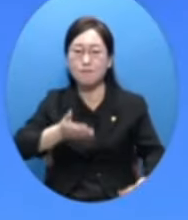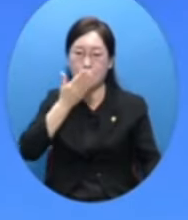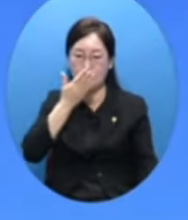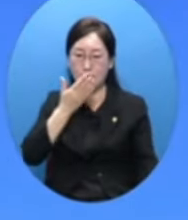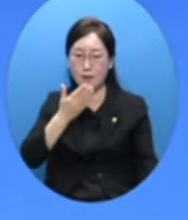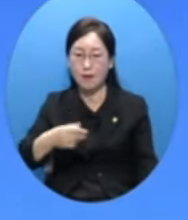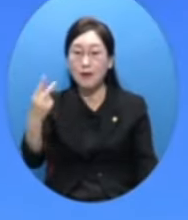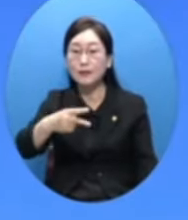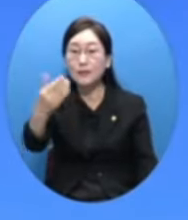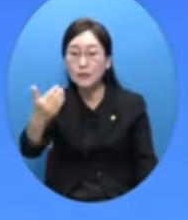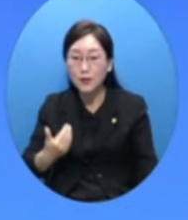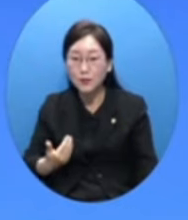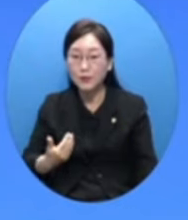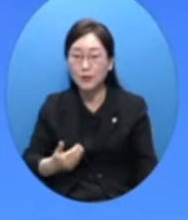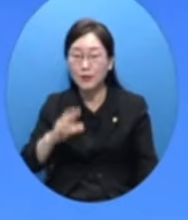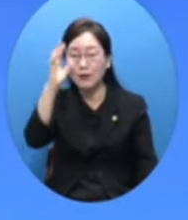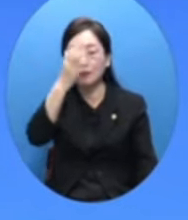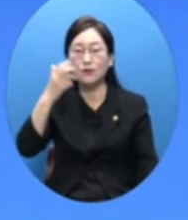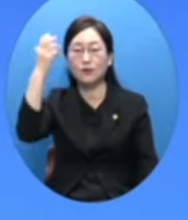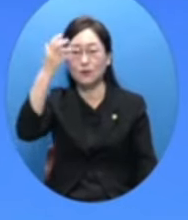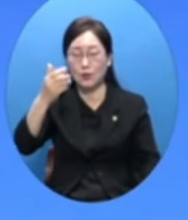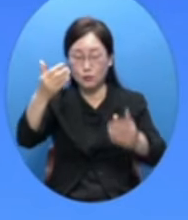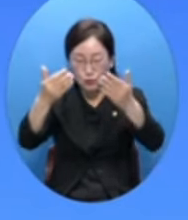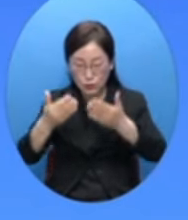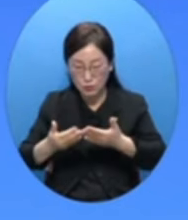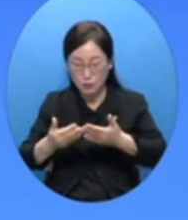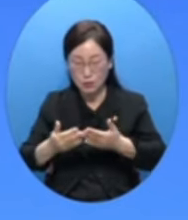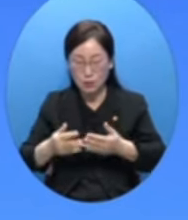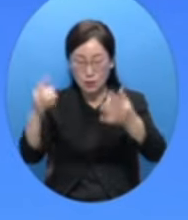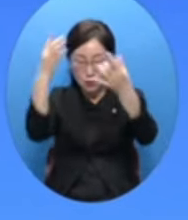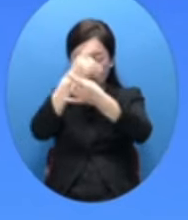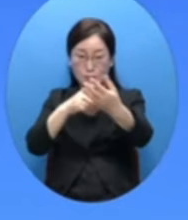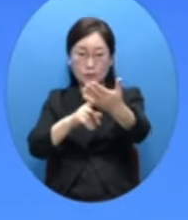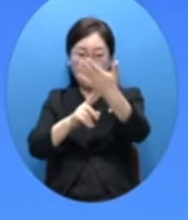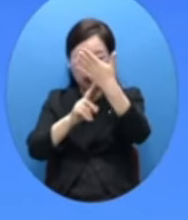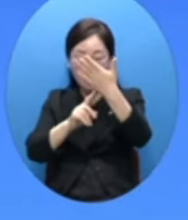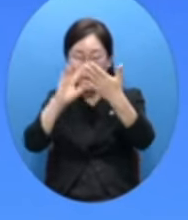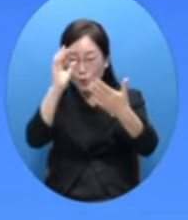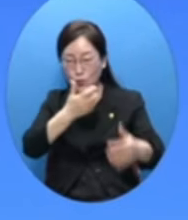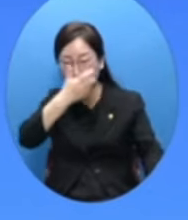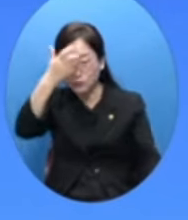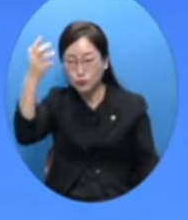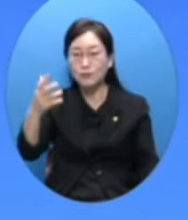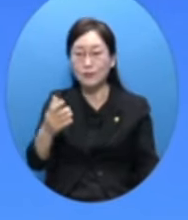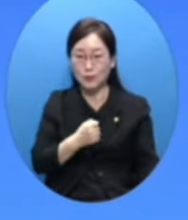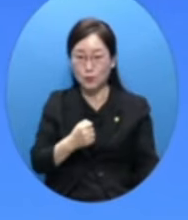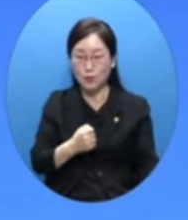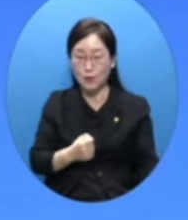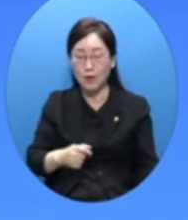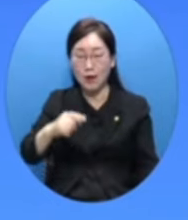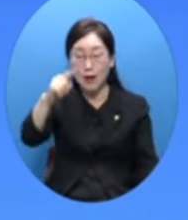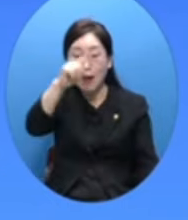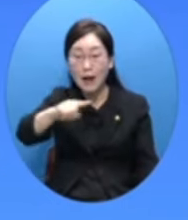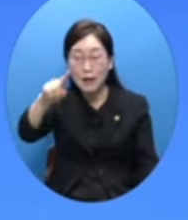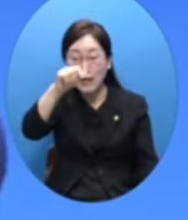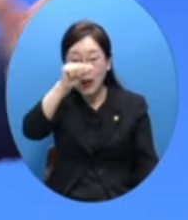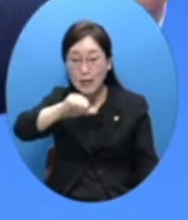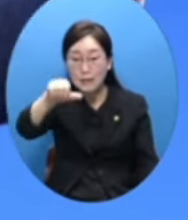2000년 전에 성인께서 주시는 환상을 보고 거룩한 꿈을 가지고 아시아로 가려던